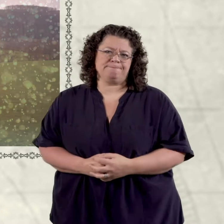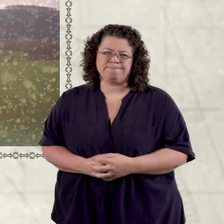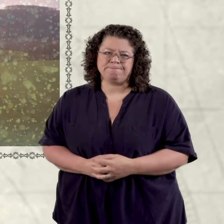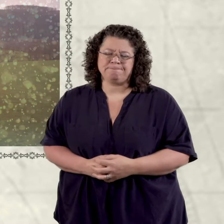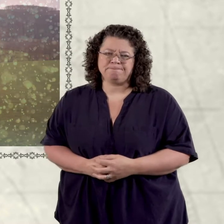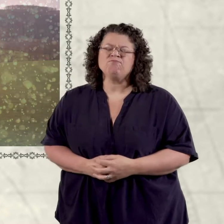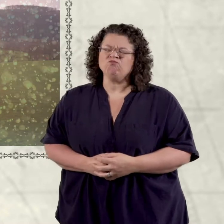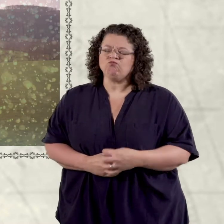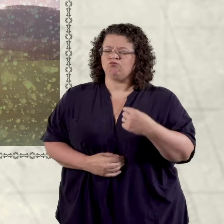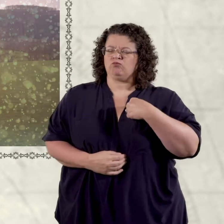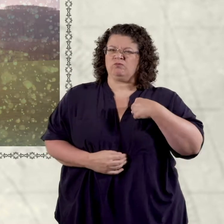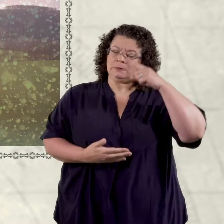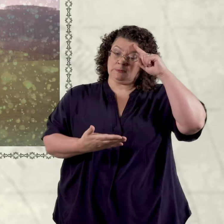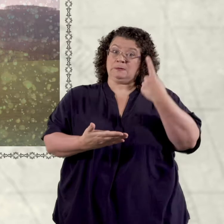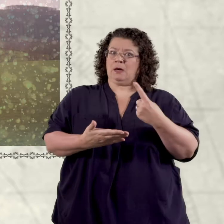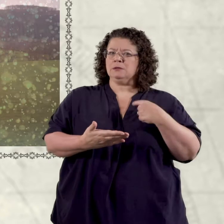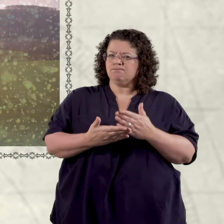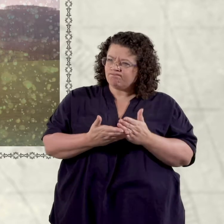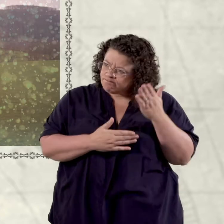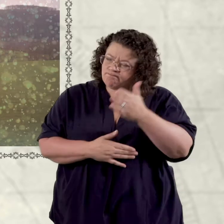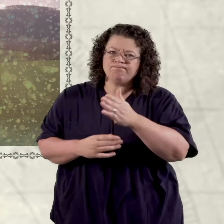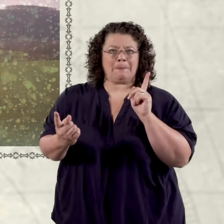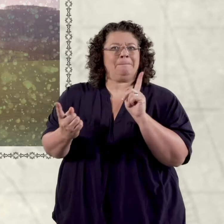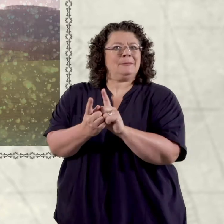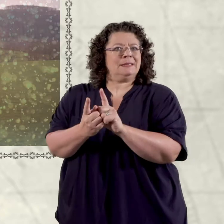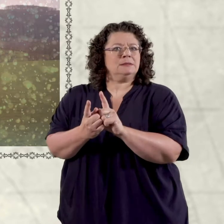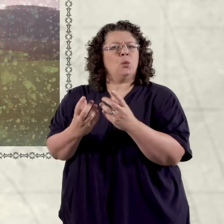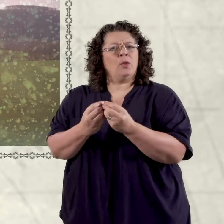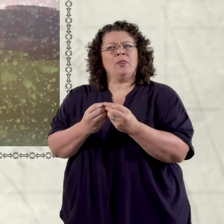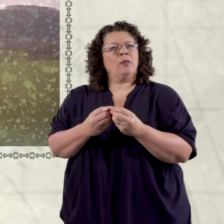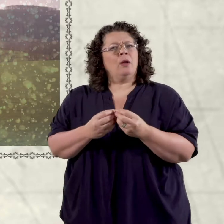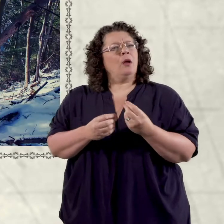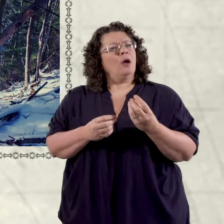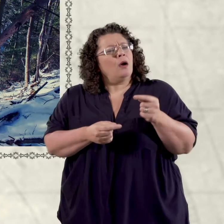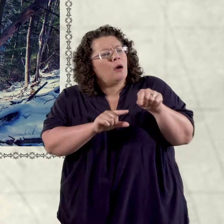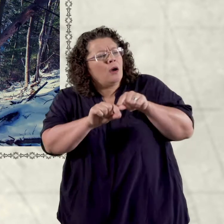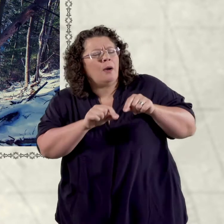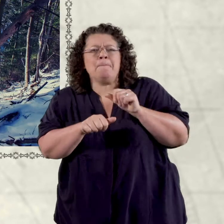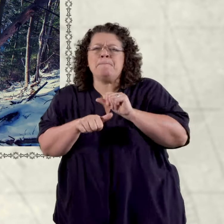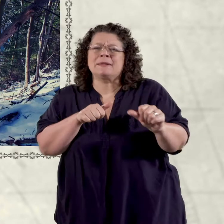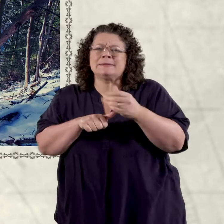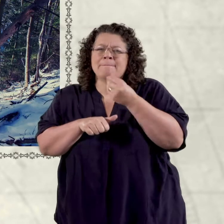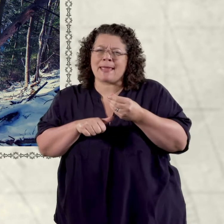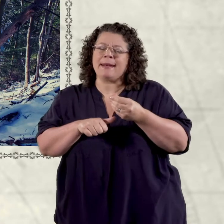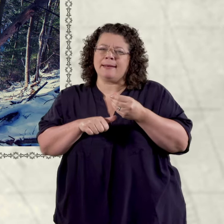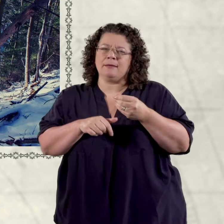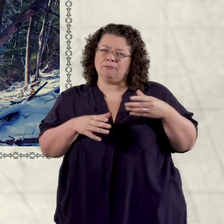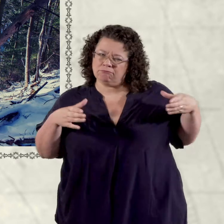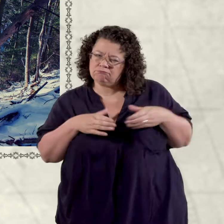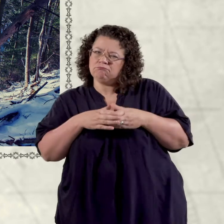Eis I yno i'w cyfarfod nhw gyda rhai o fy milwyr gorau. Roedden ni'n aros yn y